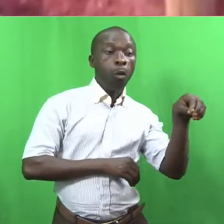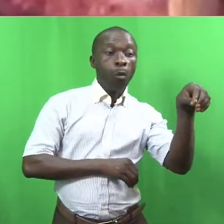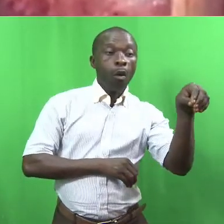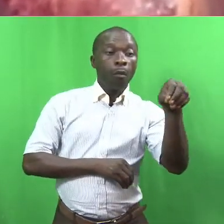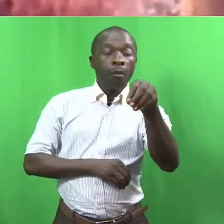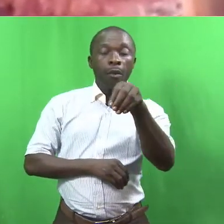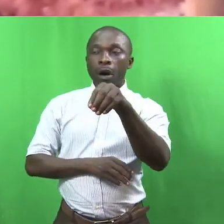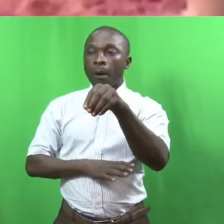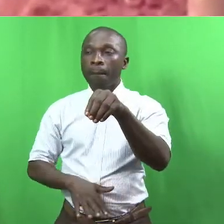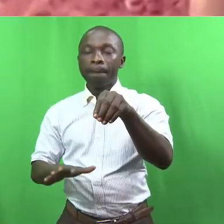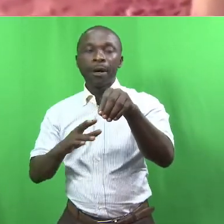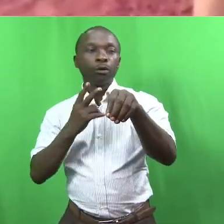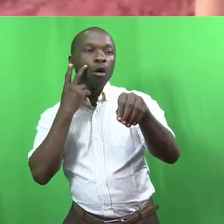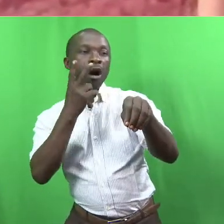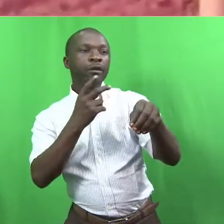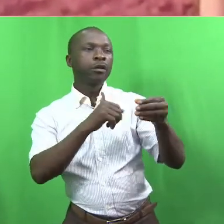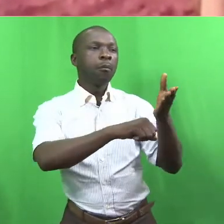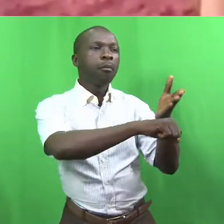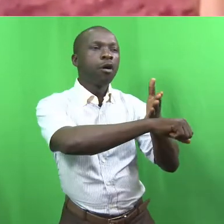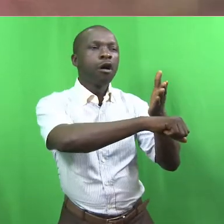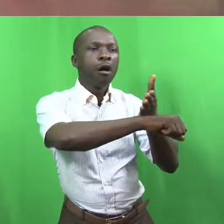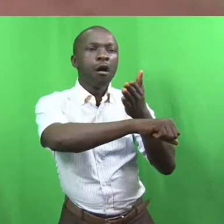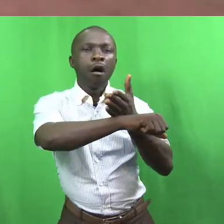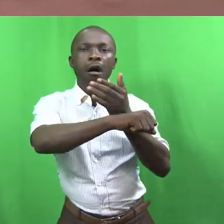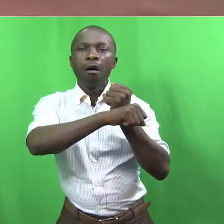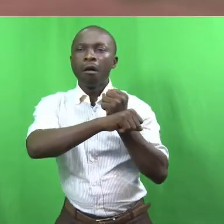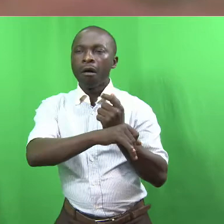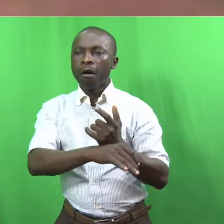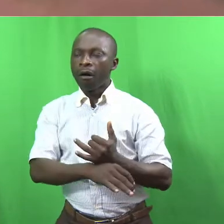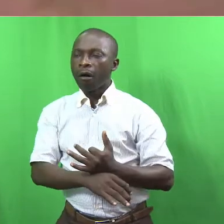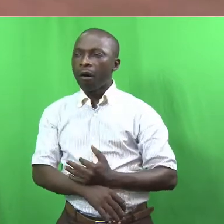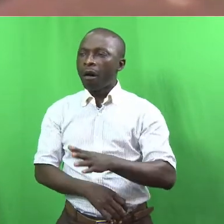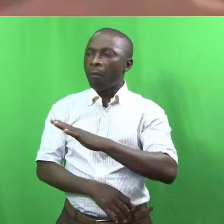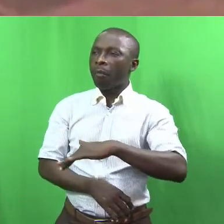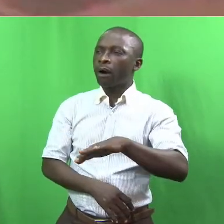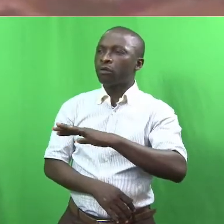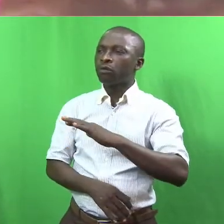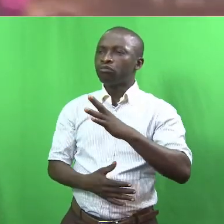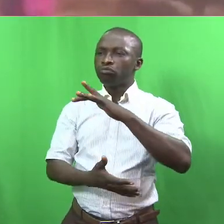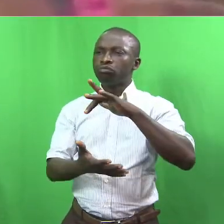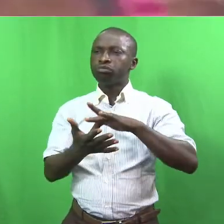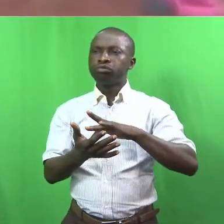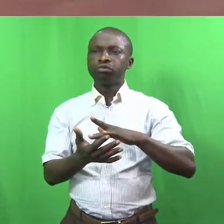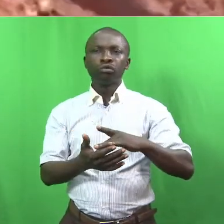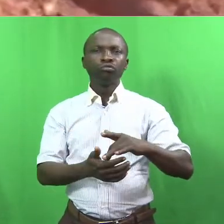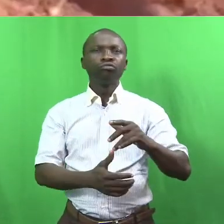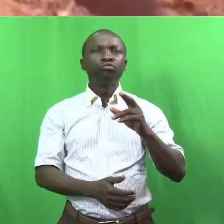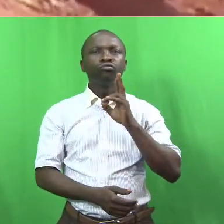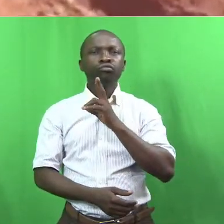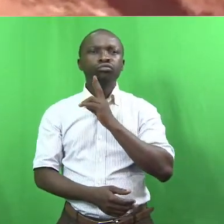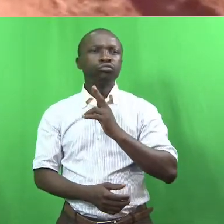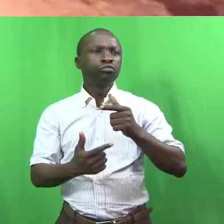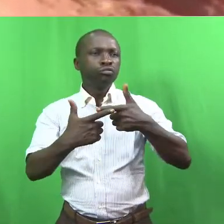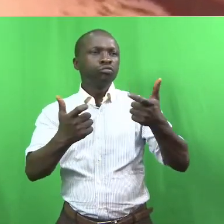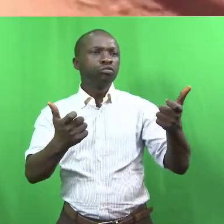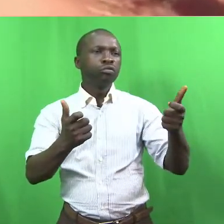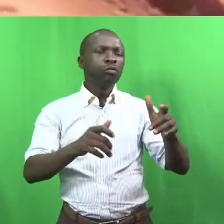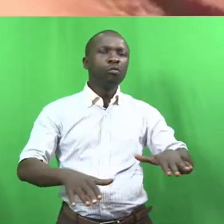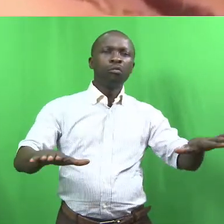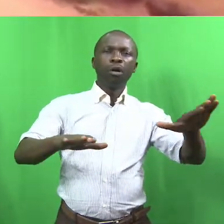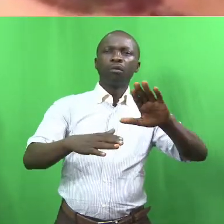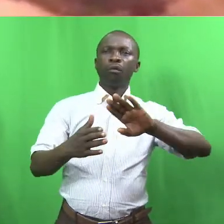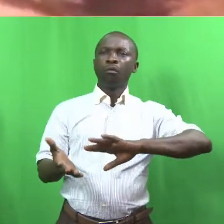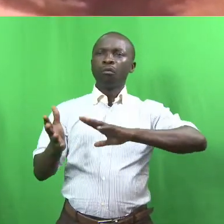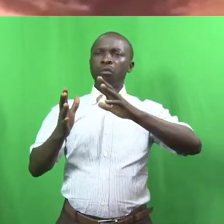en cours d'exécution sur les voies de rue Chantal Biya, Machébé, Carrefour Mairie, Bretel Prison, Carrefour Ekedo Champion, entre autres. Dans